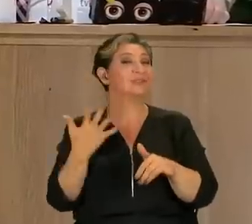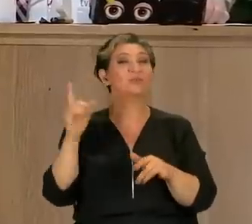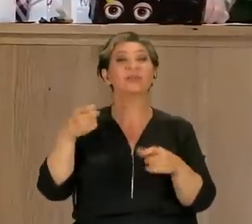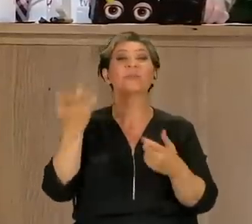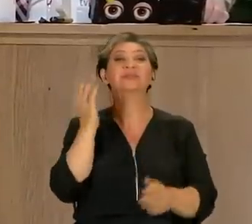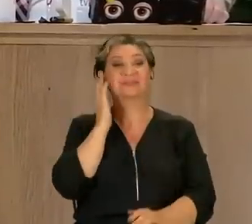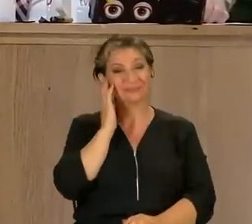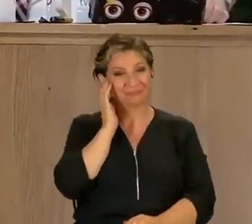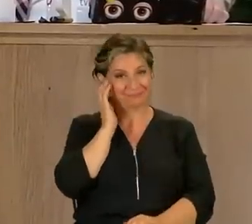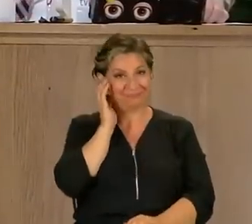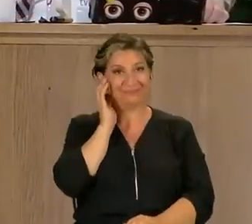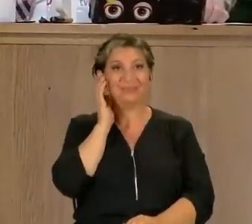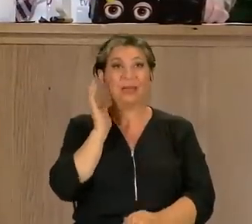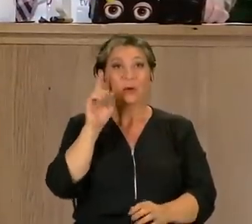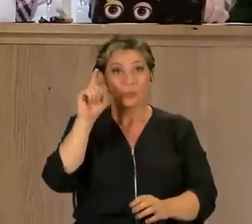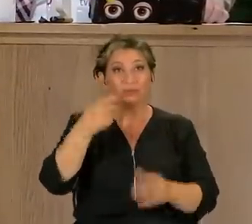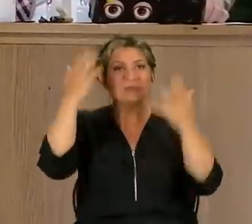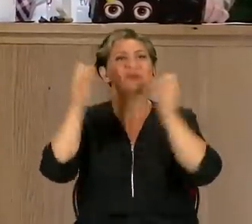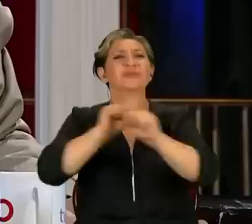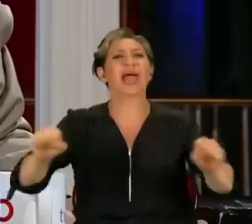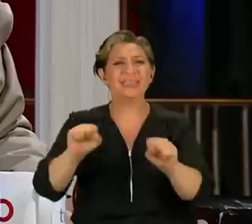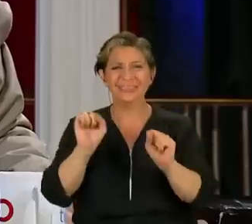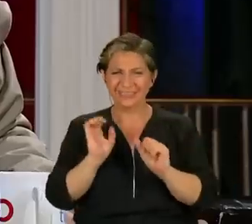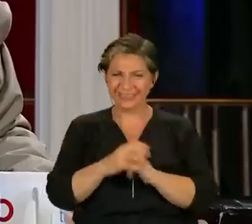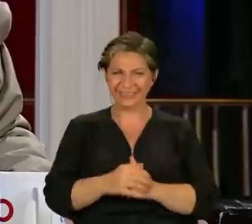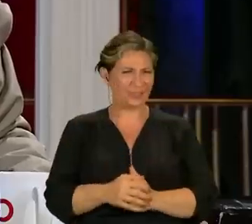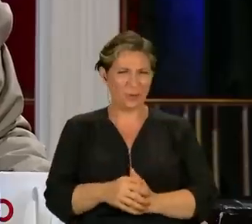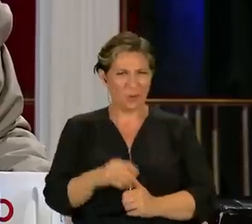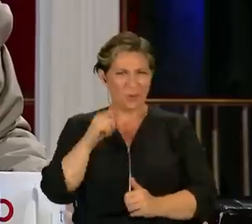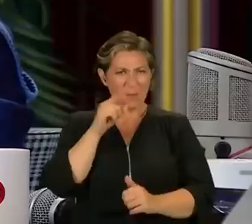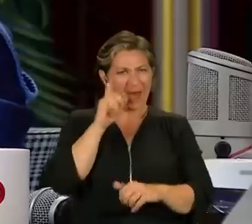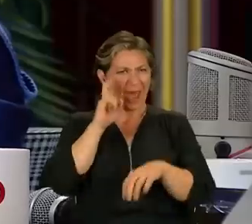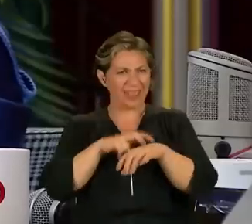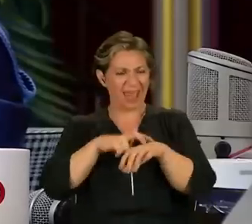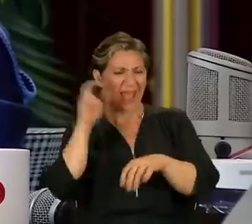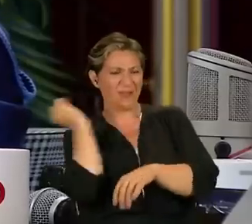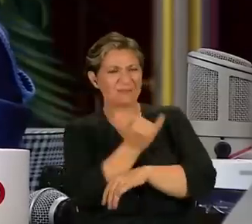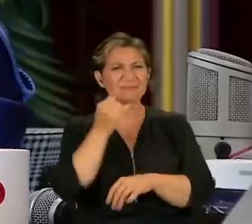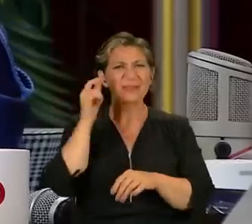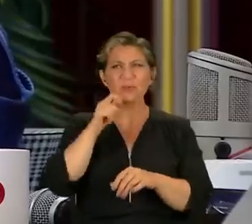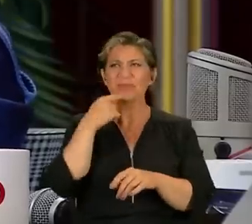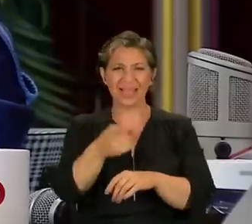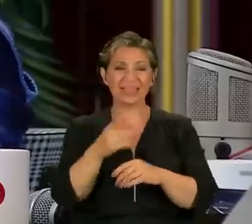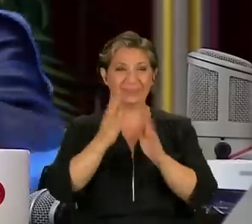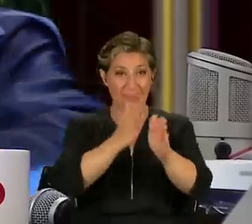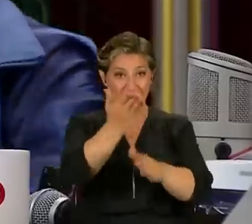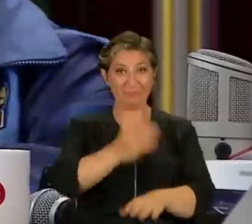saçı. Vallahi. Bulsak yolarız zaten şimdi. Bu hatıraya ihanet ediyor diye. Evet,